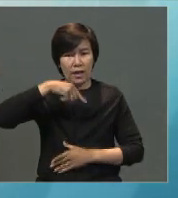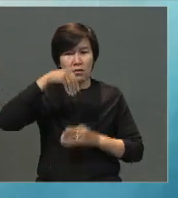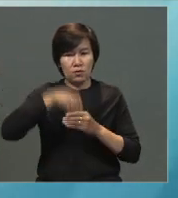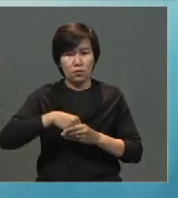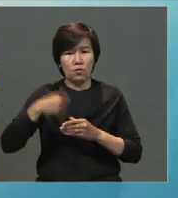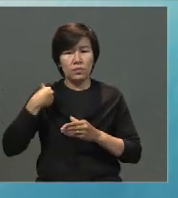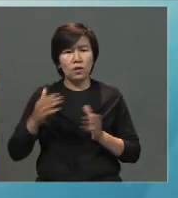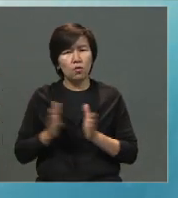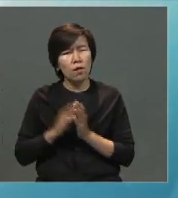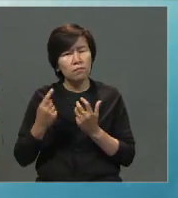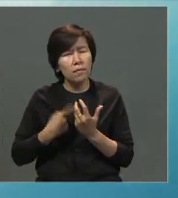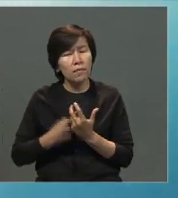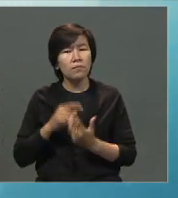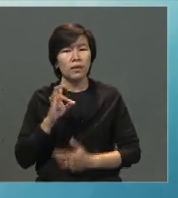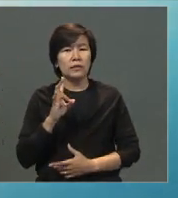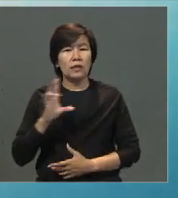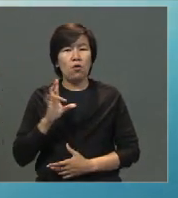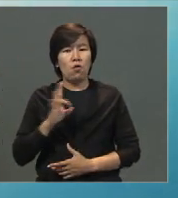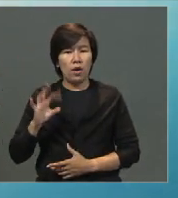วันที่เป็นสถานที่ต่างกันที่รัฐจัดให้นะครับพูดง่ายๆคือพวกที่มีใบอนุญาตการทำงานในประเทศไทยคนต่างชาติที่อยากจะเข้ามาแล้วไม่ไม่สามารถเข้ามาได้อันนี้มาได้เลยครับมีคนลงทะเบียนอยู่แล้วเป็นนักธุรกิจนักลงทุนที่มีสัญญาจ้างจากต่างประเทศแล้วมาเป็นเอ่อพนักงานเนี่ยต้องอยู่กันเนี่ยสำรวจกันและมีประมาณ700